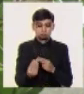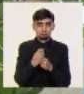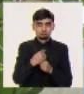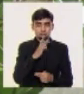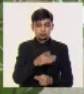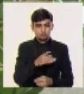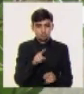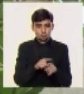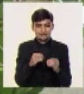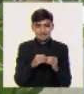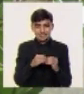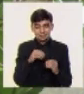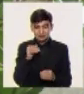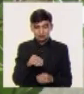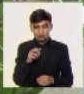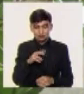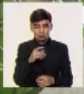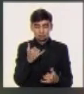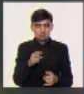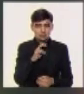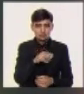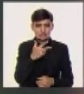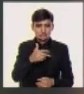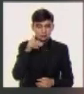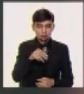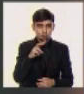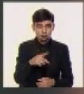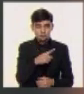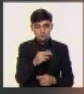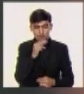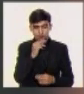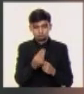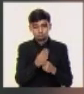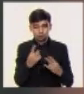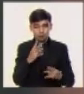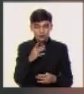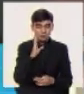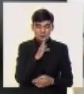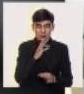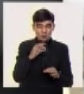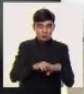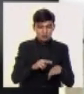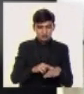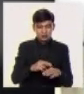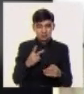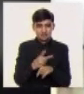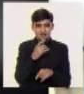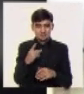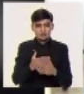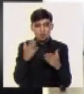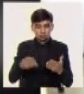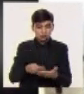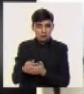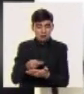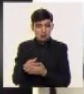не 10 уже, а 30 тысяч долларов. По подсчетам Руслана, его мать отдала полицейскому почти в два раза больше, но